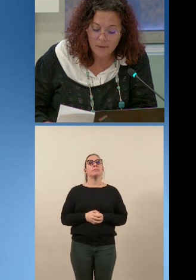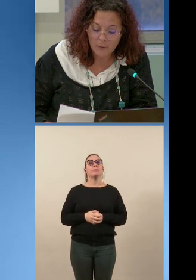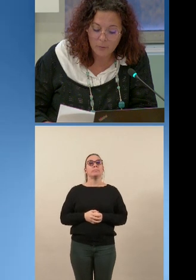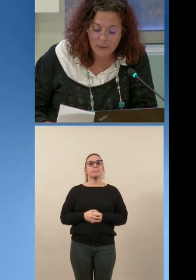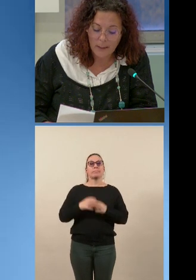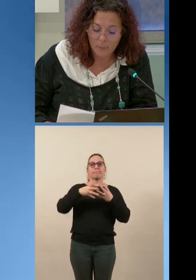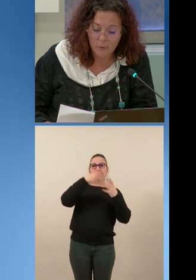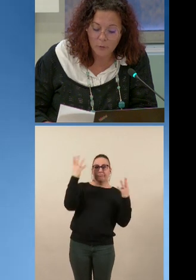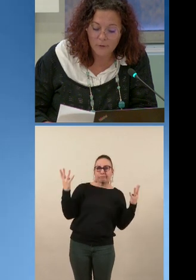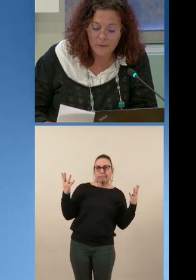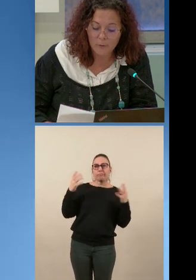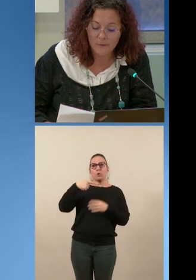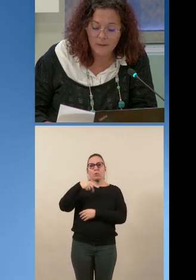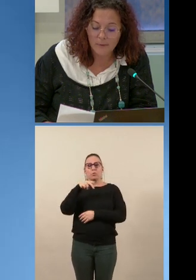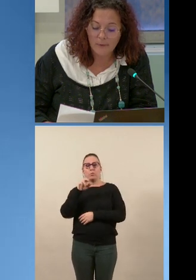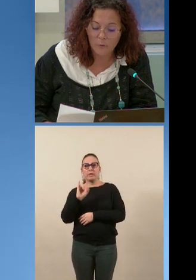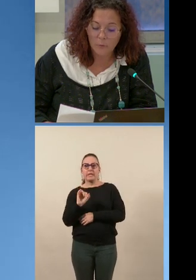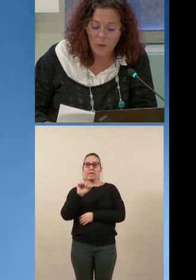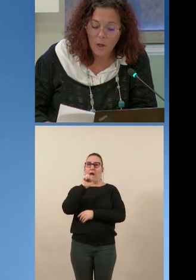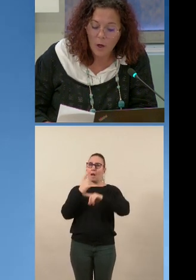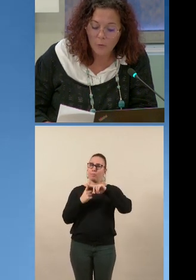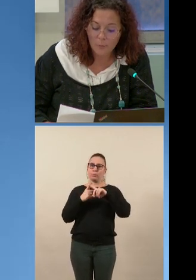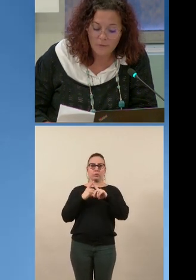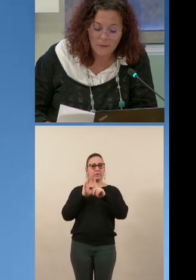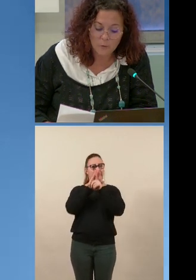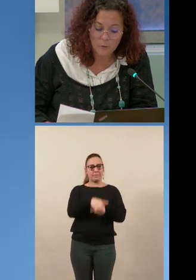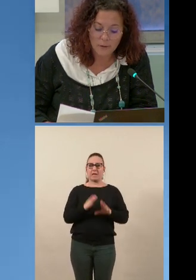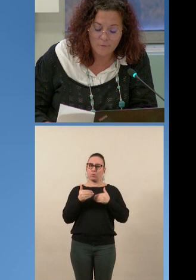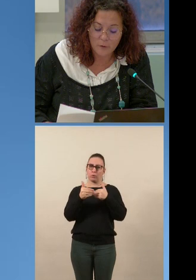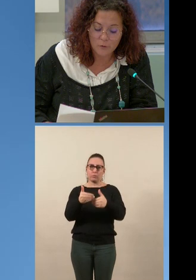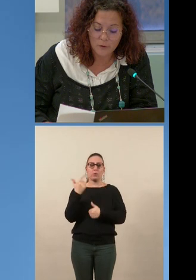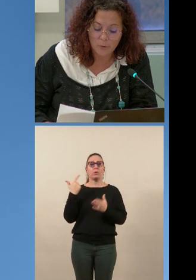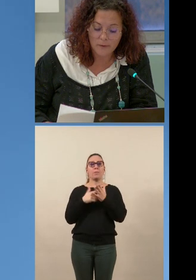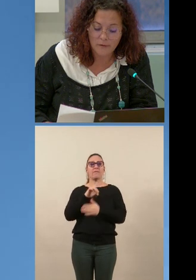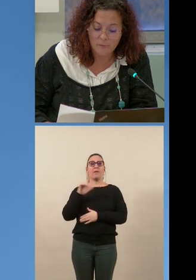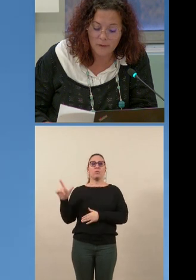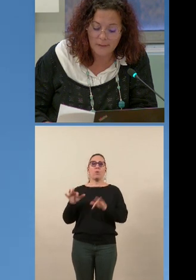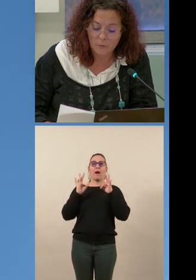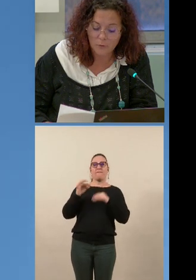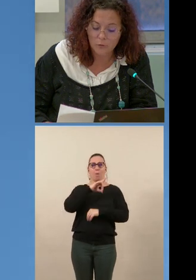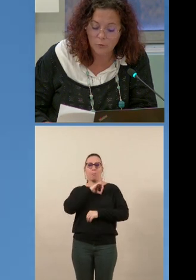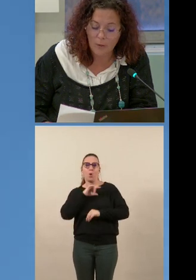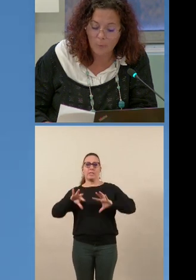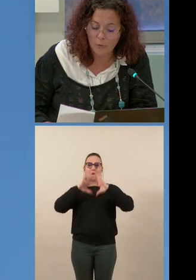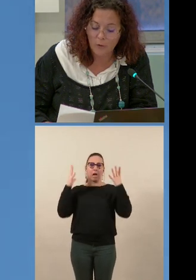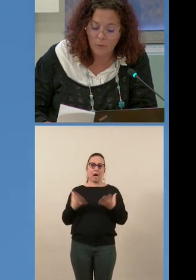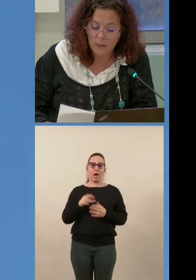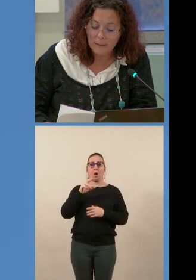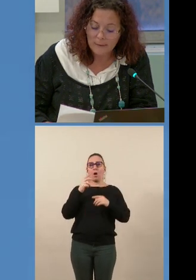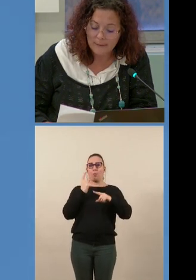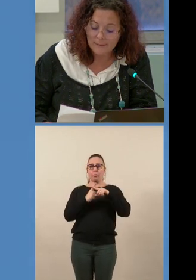LGBTQI a plus sont victimes de discrimination en 2022 les forces de sécurité font état d'une hausse de 3